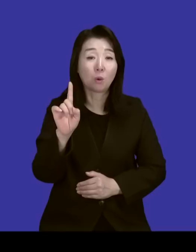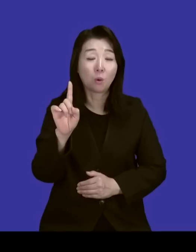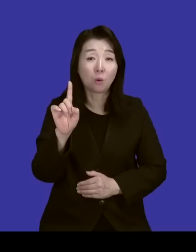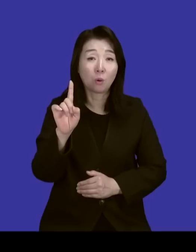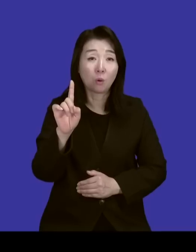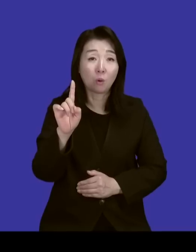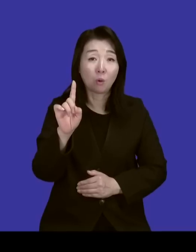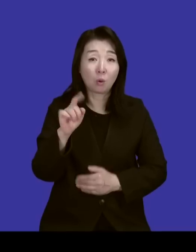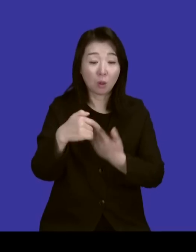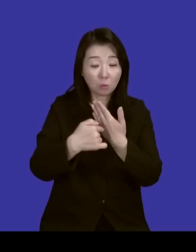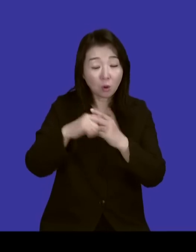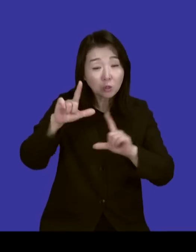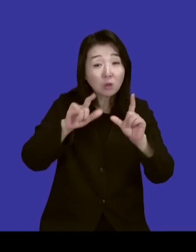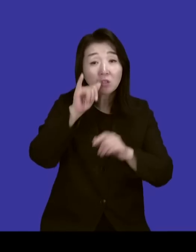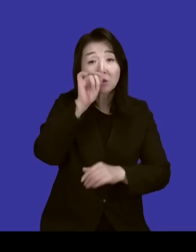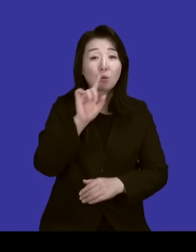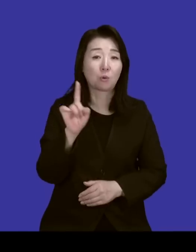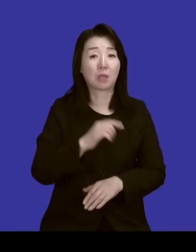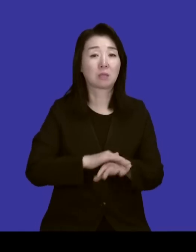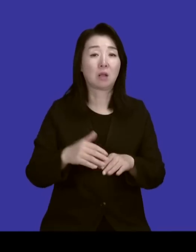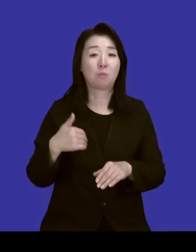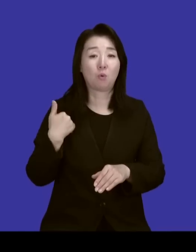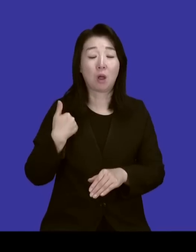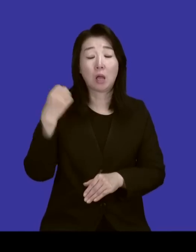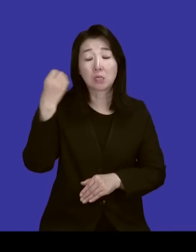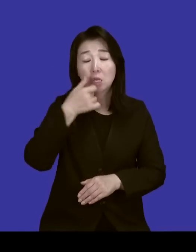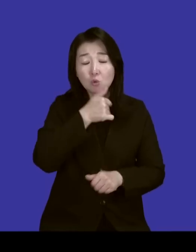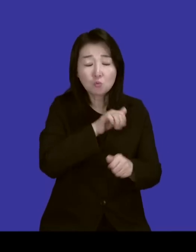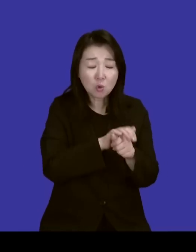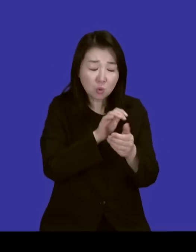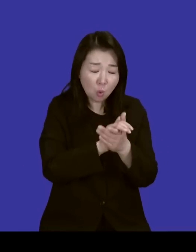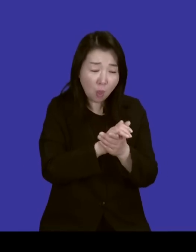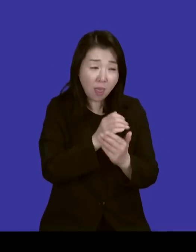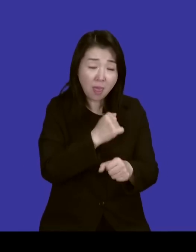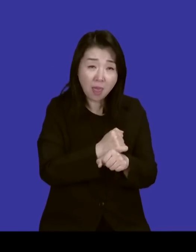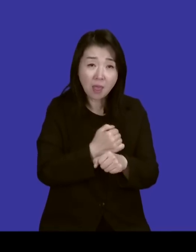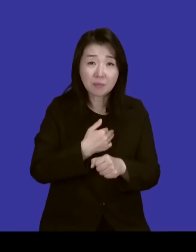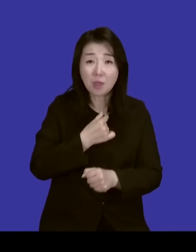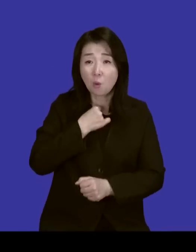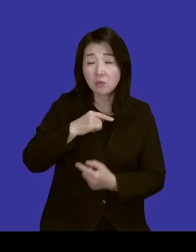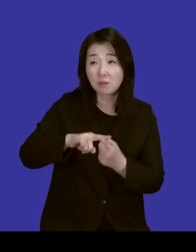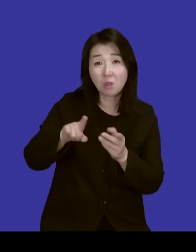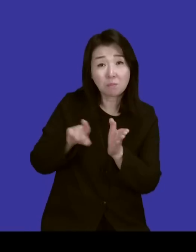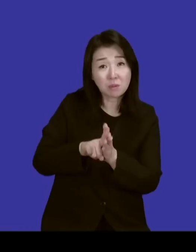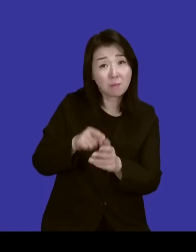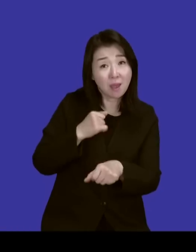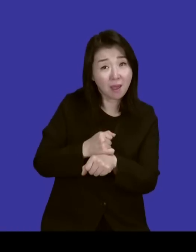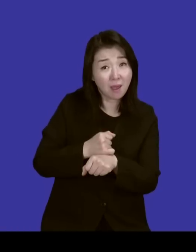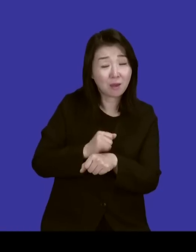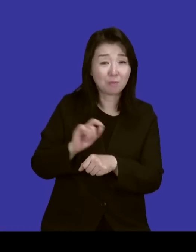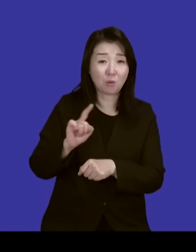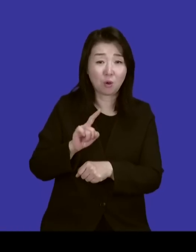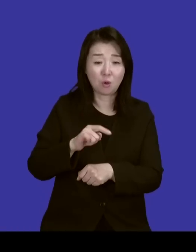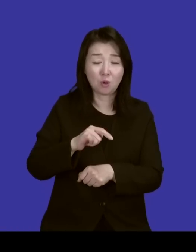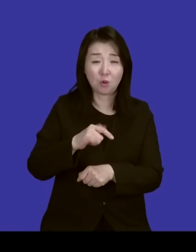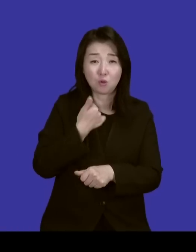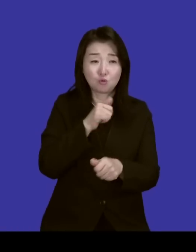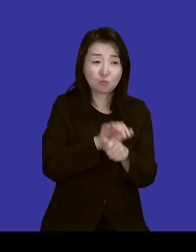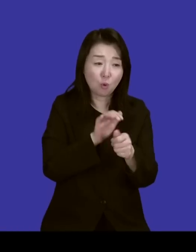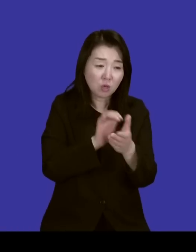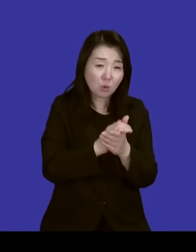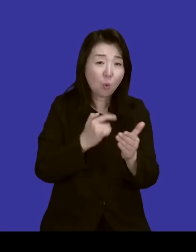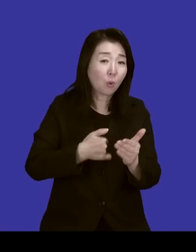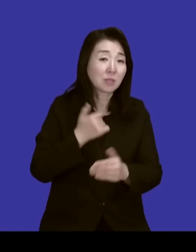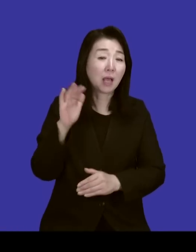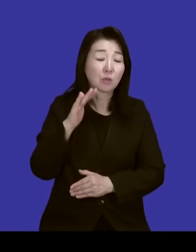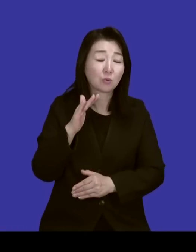있는 건지 이런 걸 모르거든요. 이게 그냥 하면 되는 건가요? 제 바람과 믿음을. 네, 그런데 중보기도는 혼자 하는 것이 아니라 예.